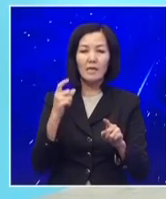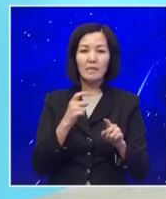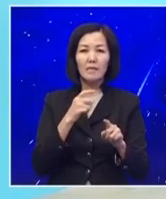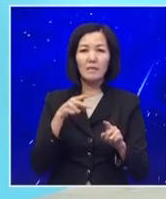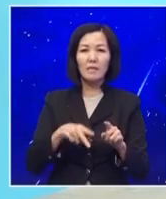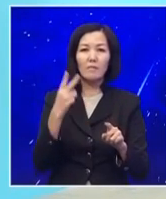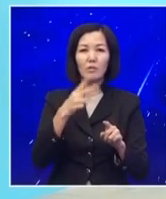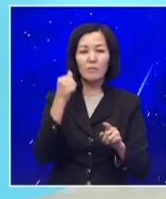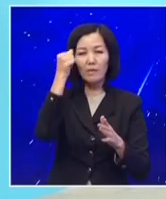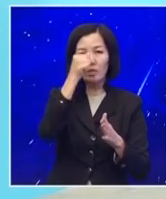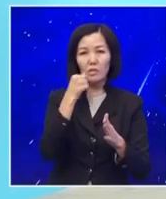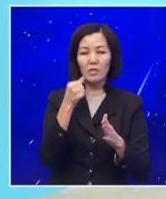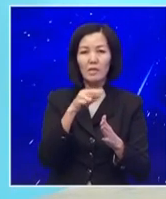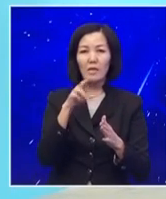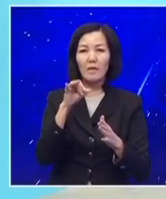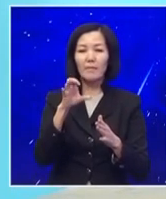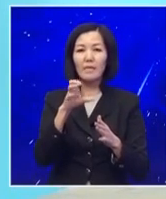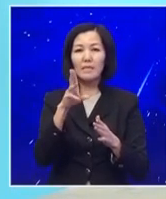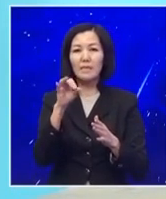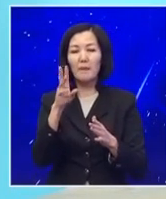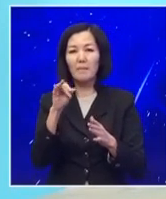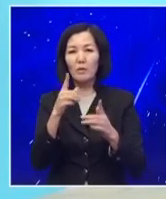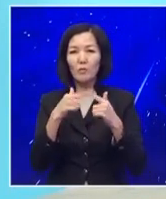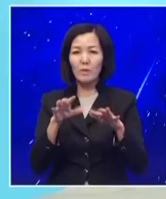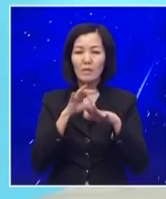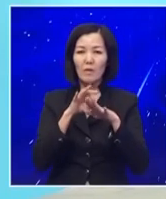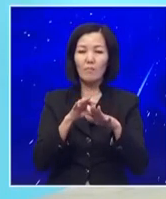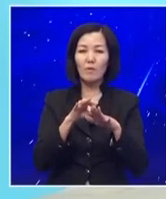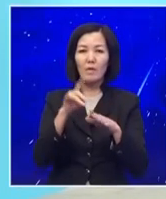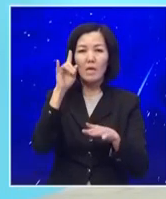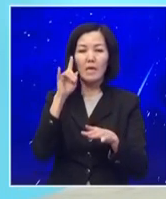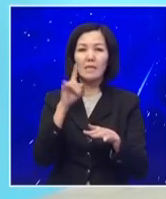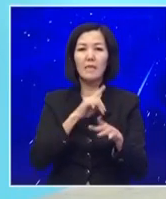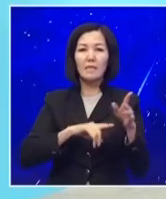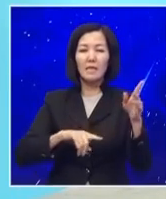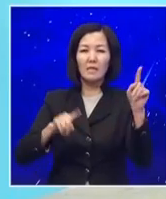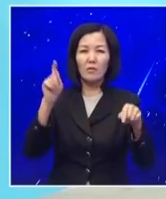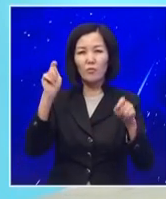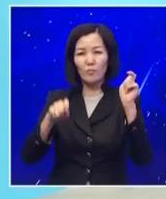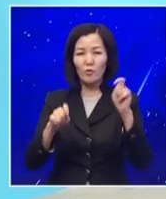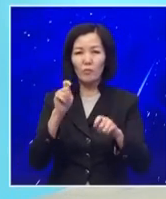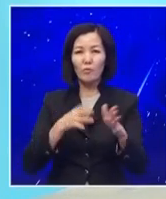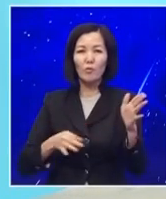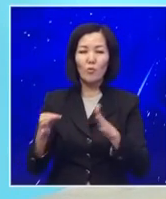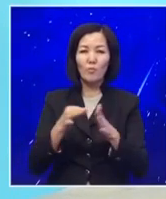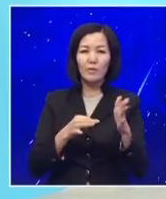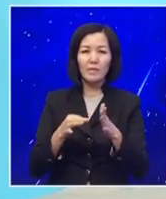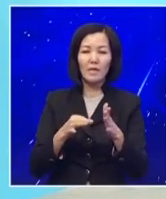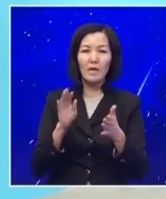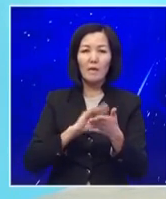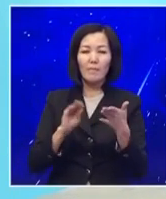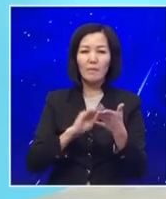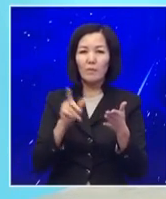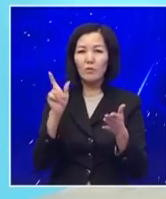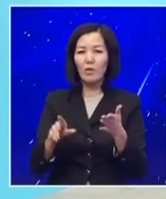2020 жылы біз пресс-саммитті ұйымдастырған болатынбыз. Бұл шараға Қазақстанның түпкір-түпкірінен облыстық баспасөз